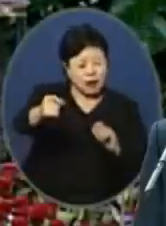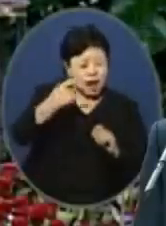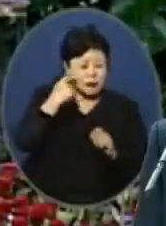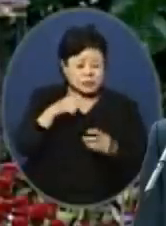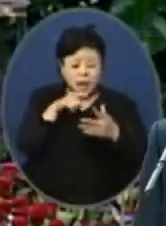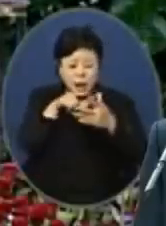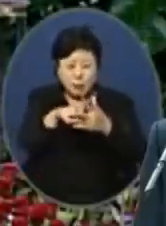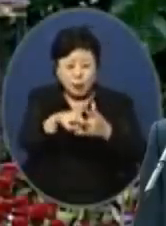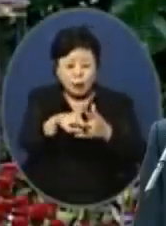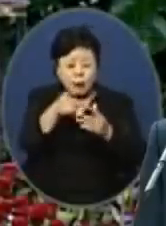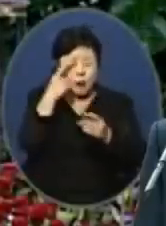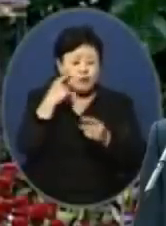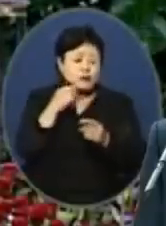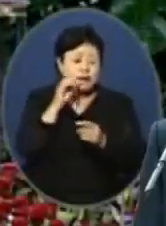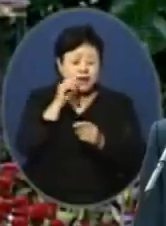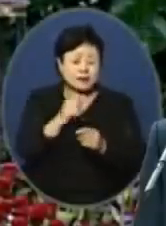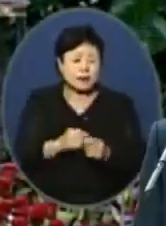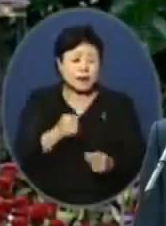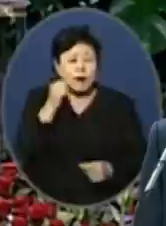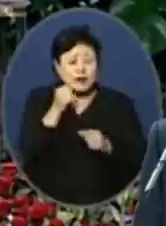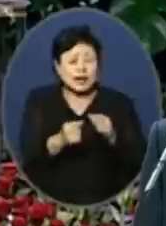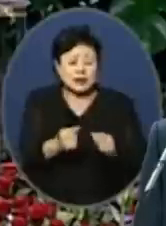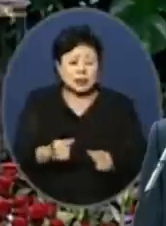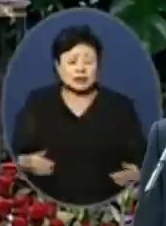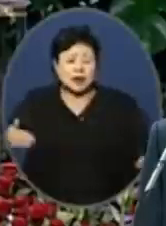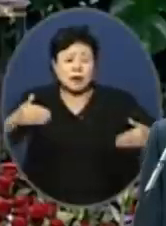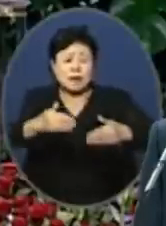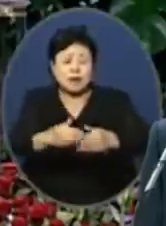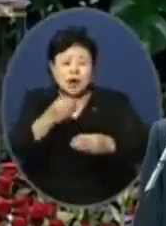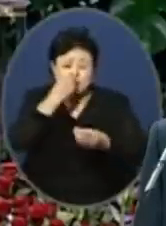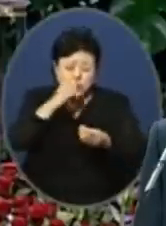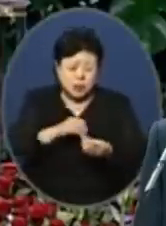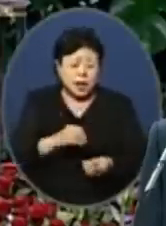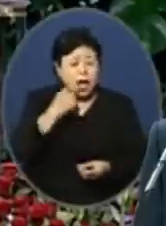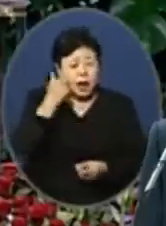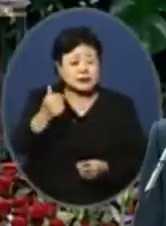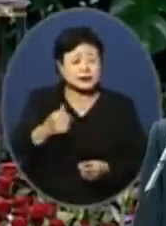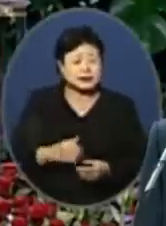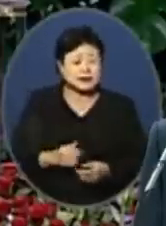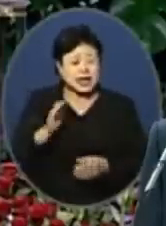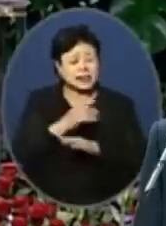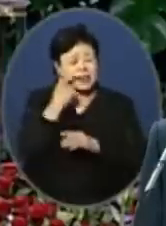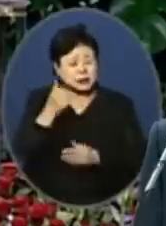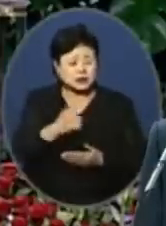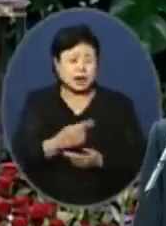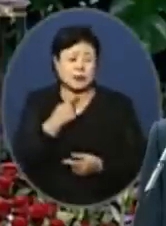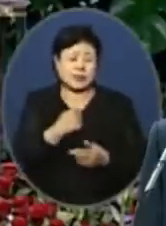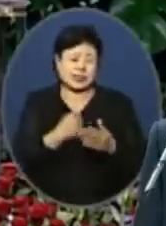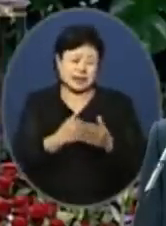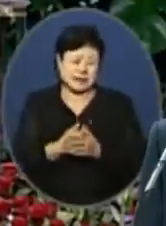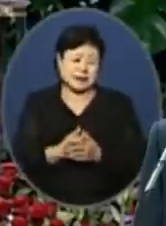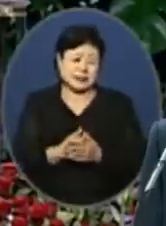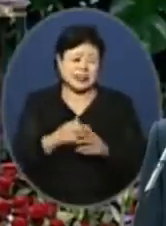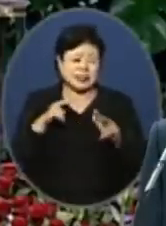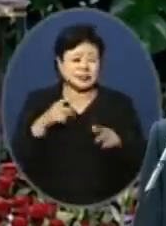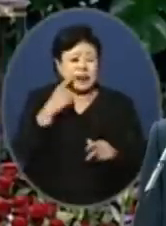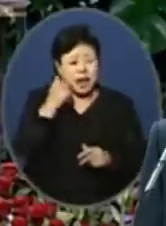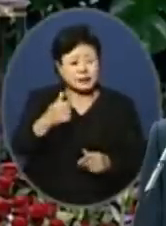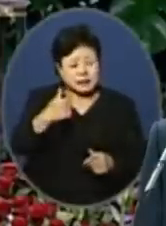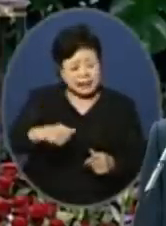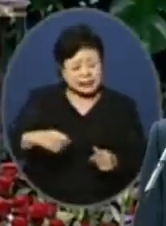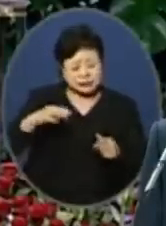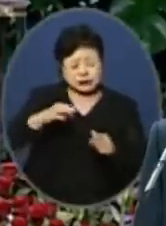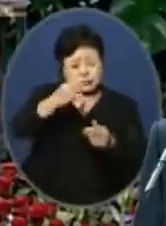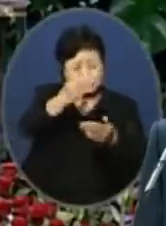보고 측은히 여겨 달려 목을 안고 입을 맞추니 아들이 이르되 아버지 내가 하늘과 아버지께 죄를 지었사오니 지금부터 아버지의